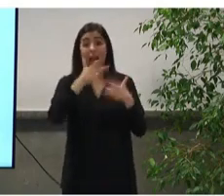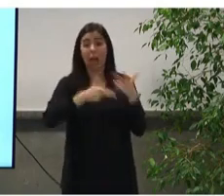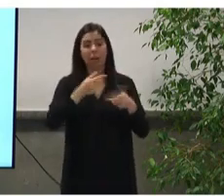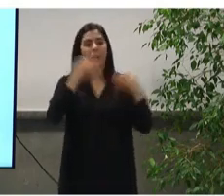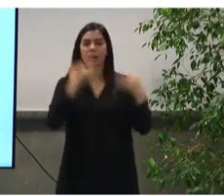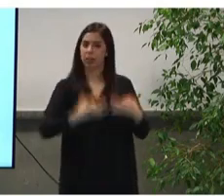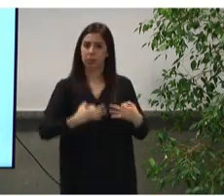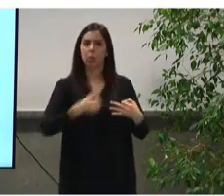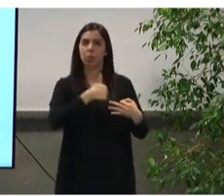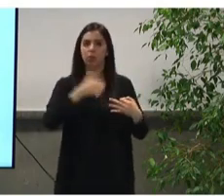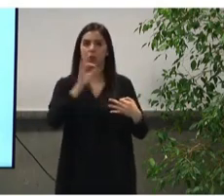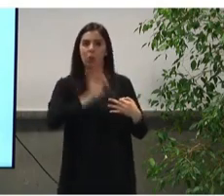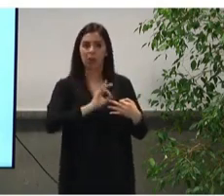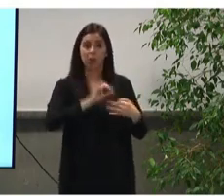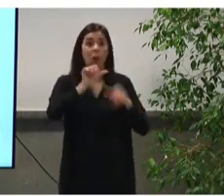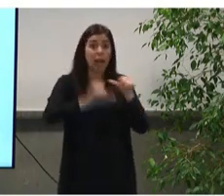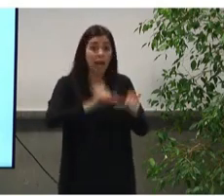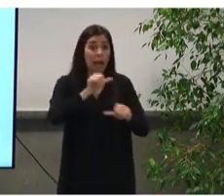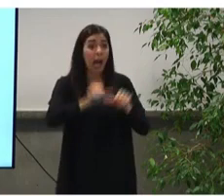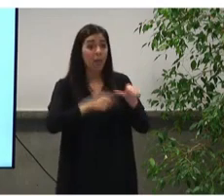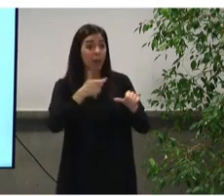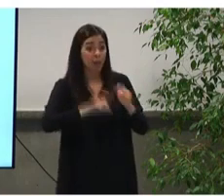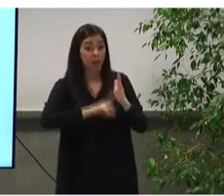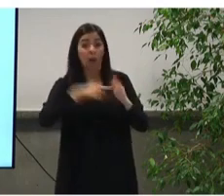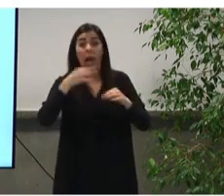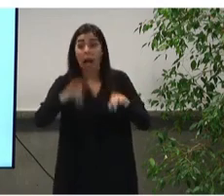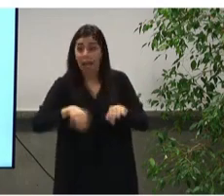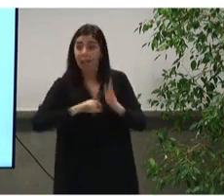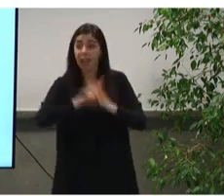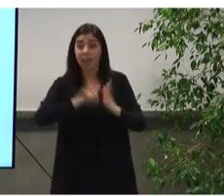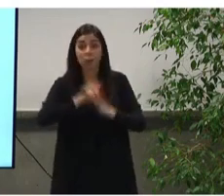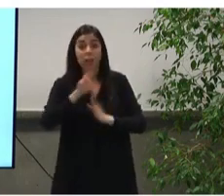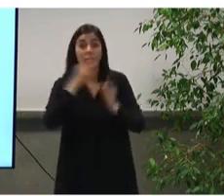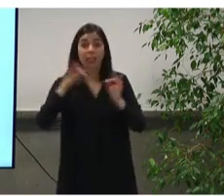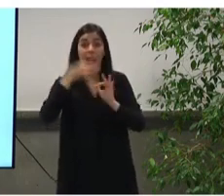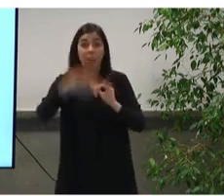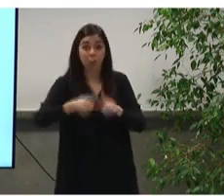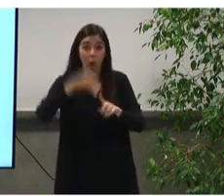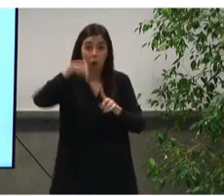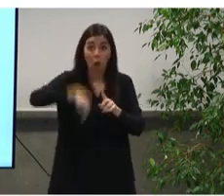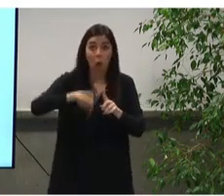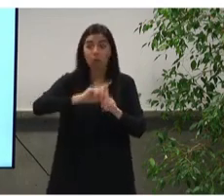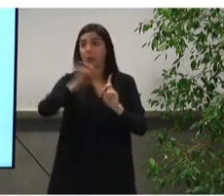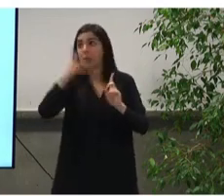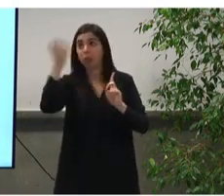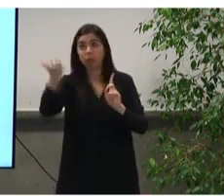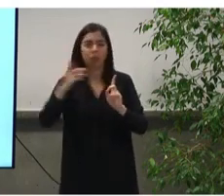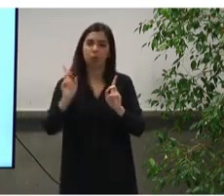non cambieranno più con i tamponi, con i risultati dei tamponi che verranno fatti da oggi fino a quando